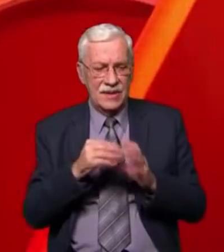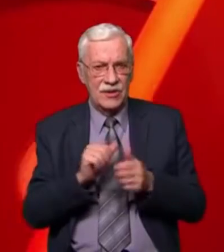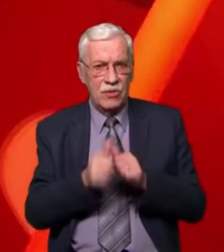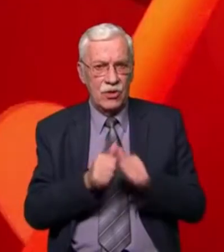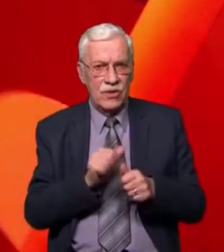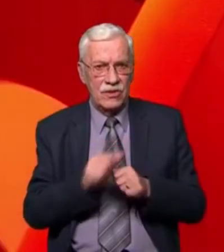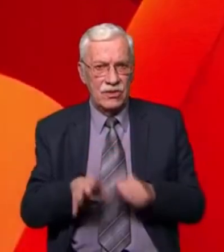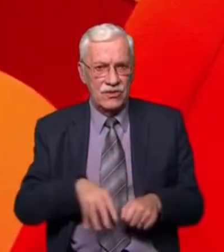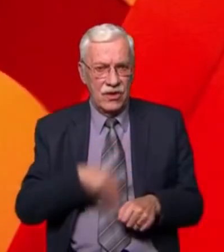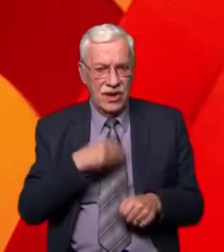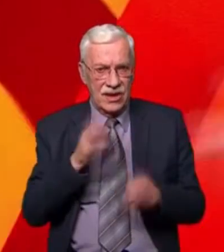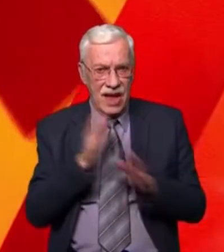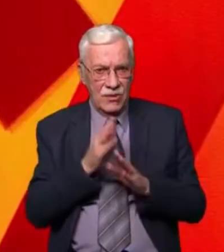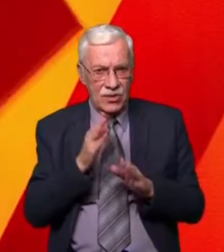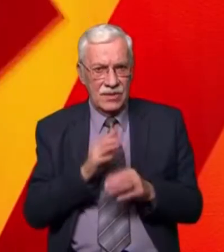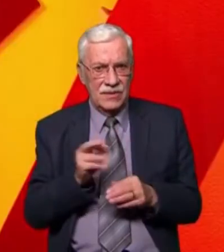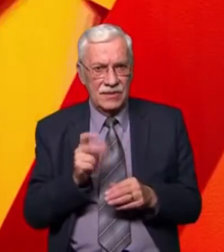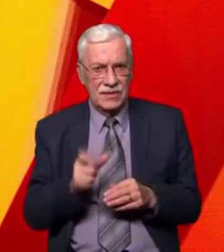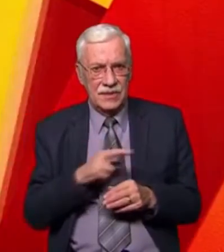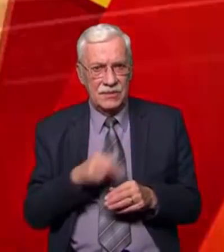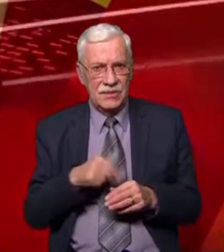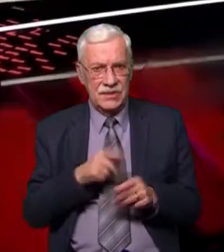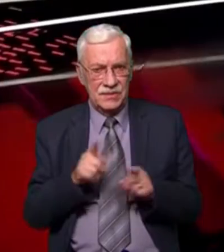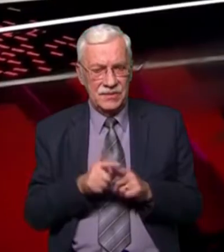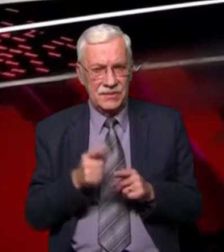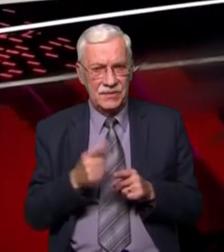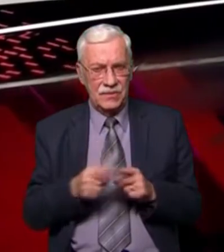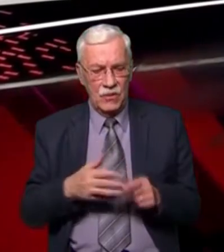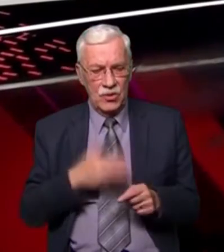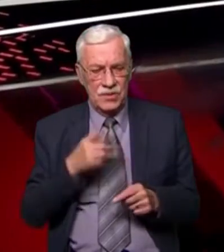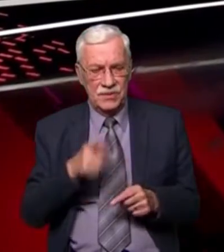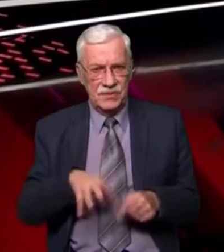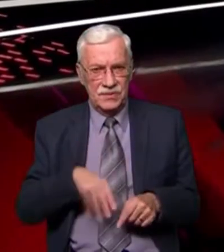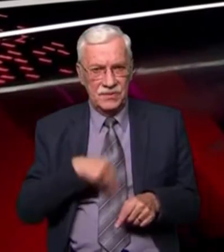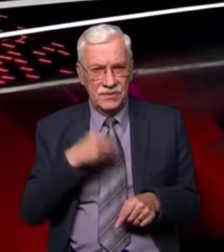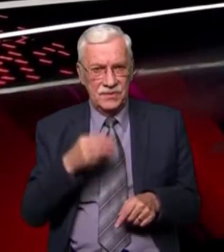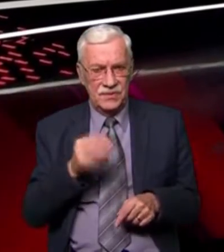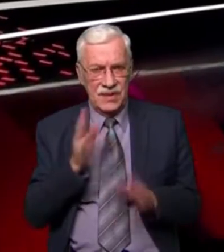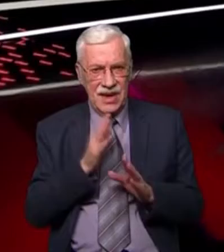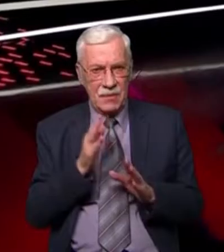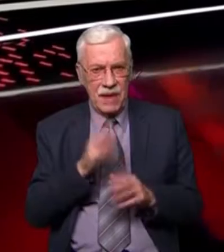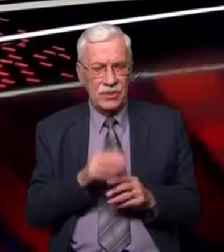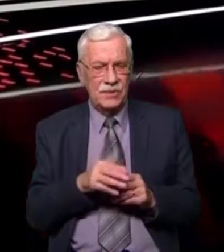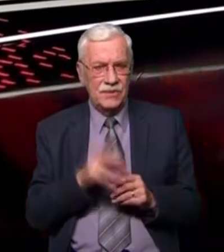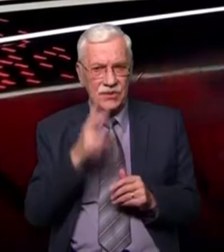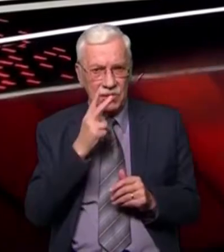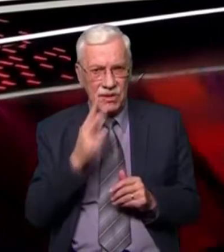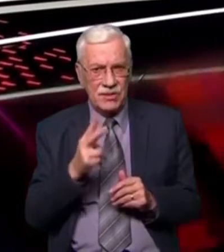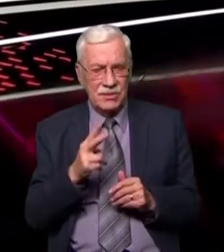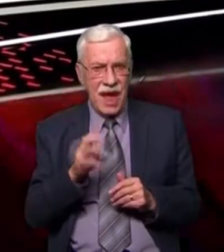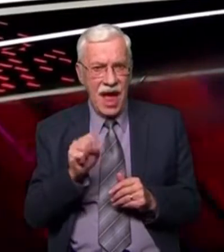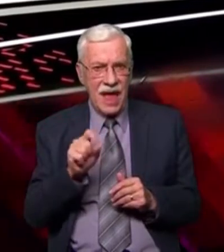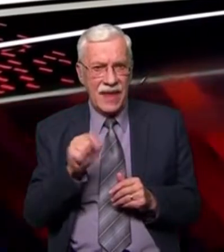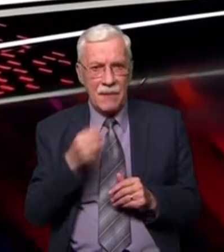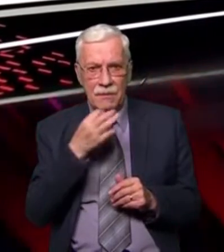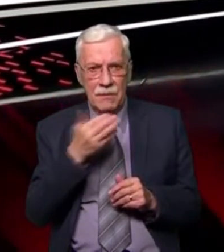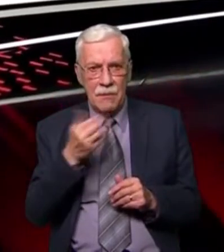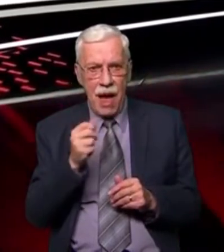dość świątecznych nastrojach, więc my też troszeczkę poczujmy tego świątecznego klimatu. Zobaczmy, Adam